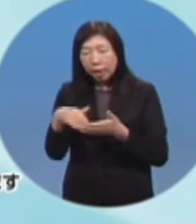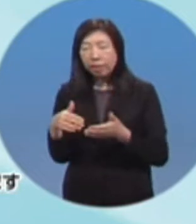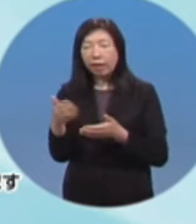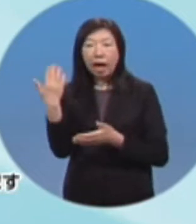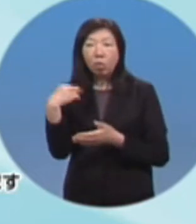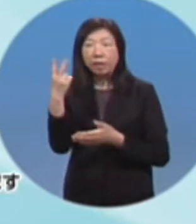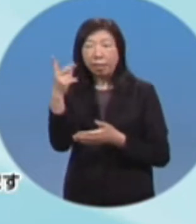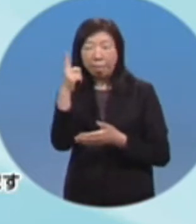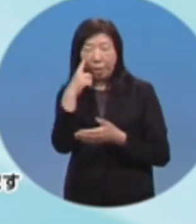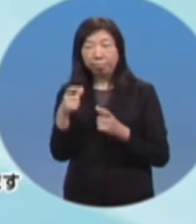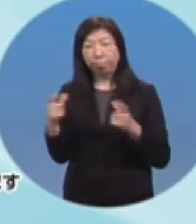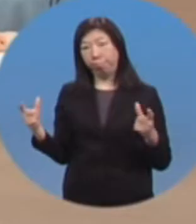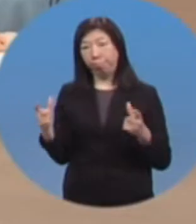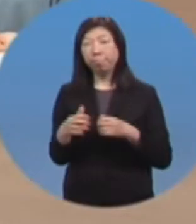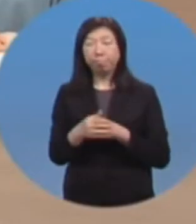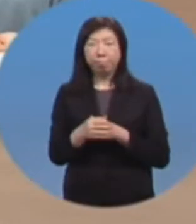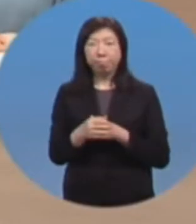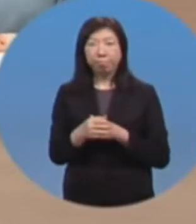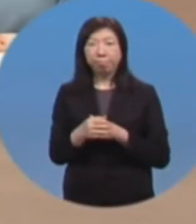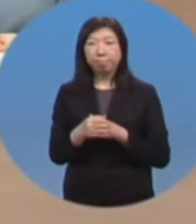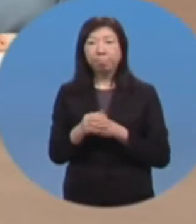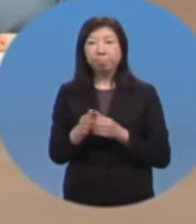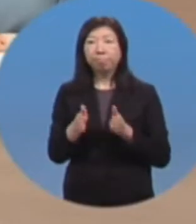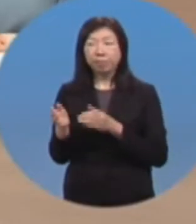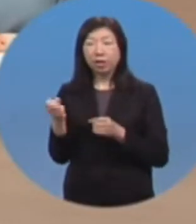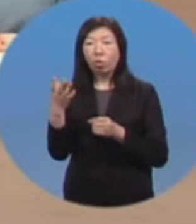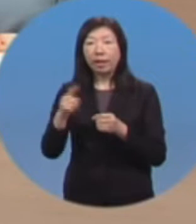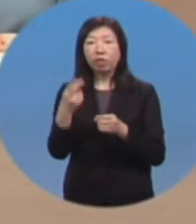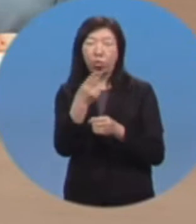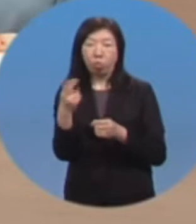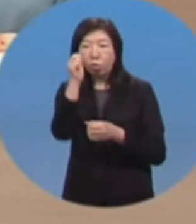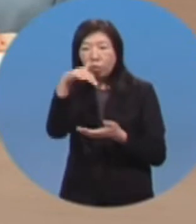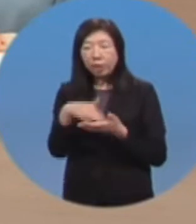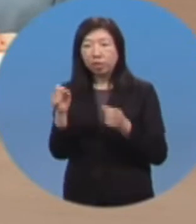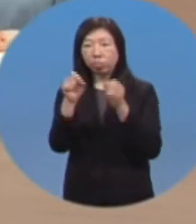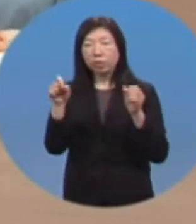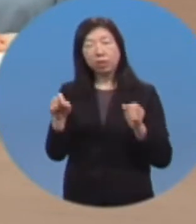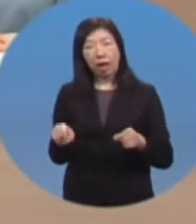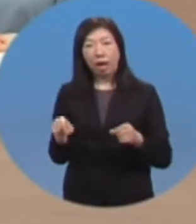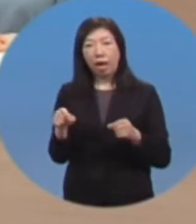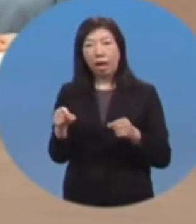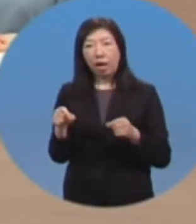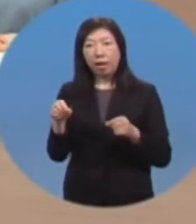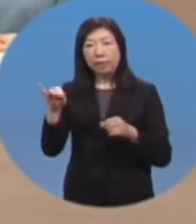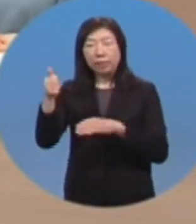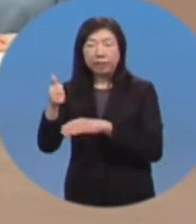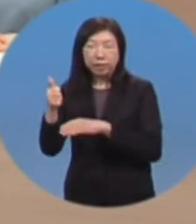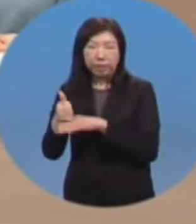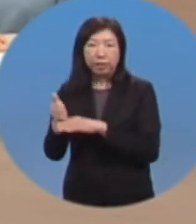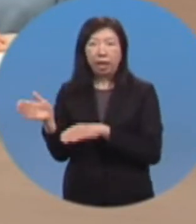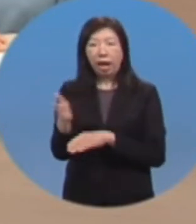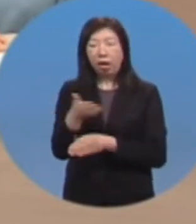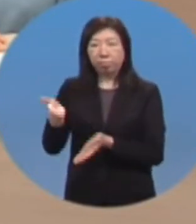2番目の規模となりました。 それでは令和4年度の予算編成について、熊谷俊人千葉県知